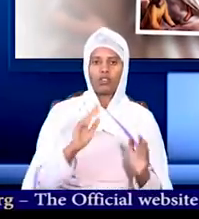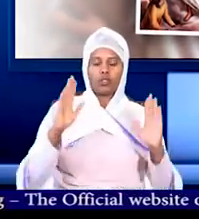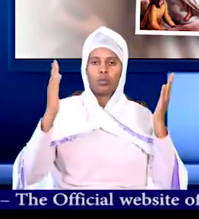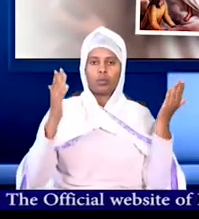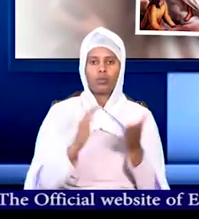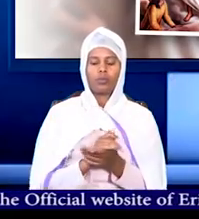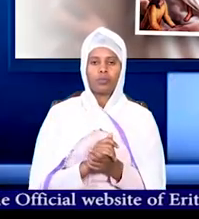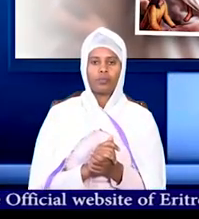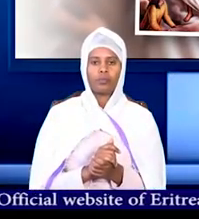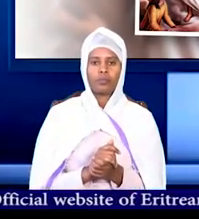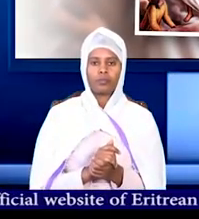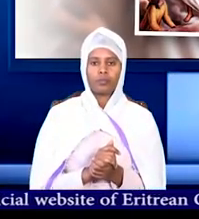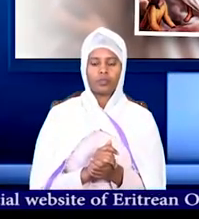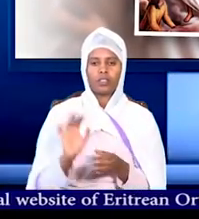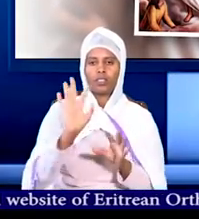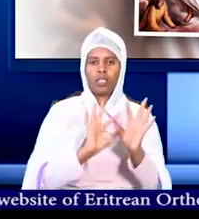ኣብ ኩነነ ዝነበሩ